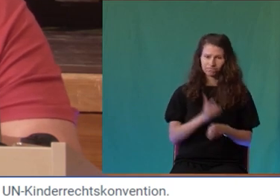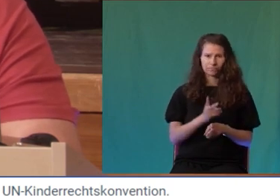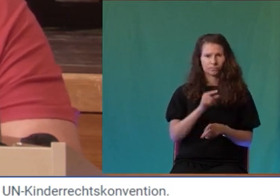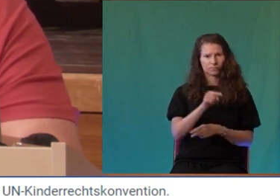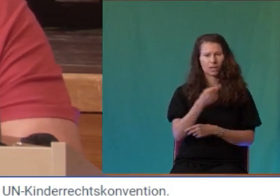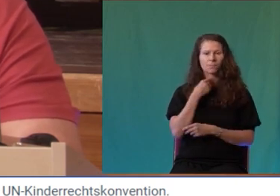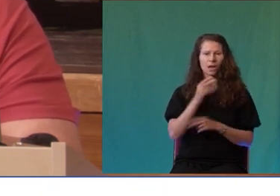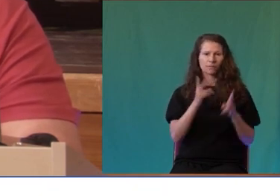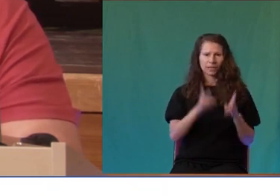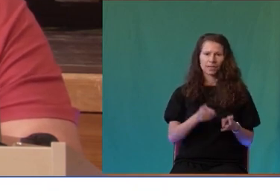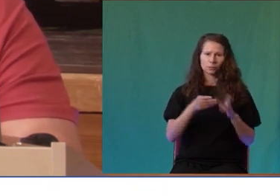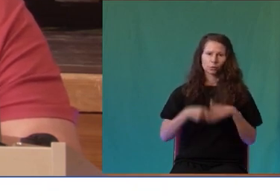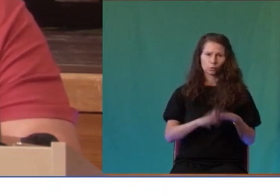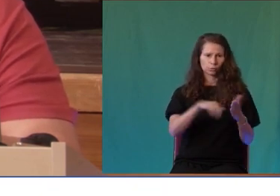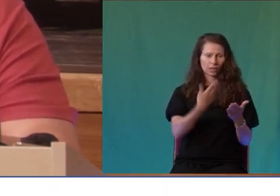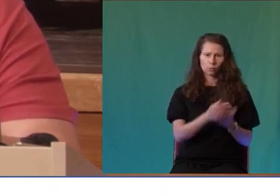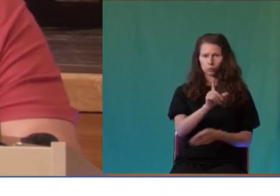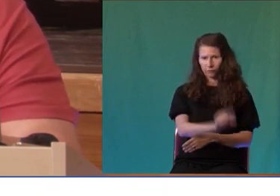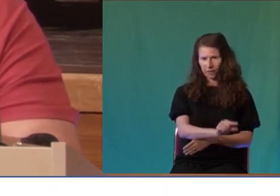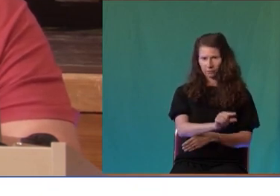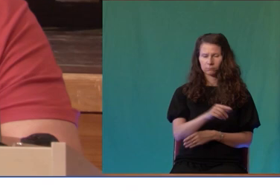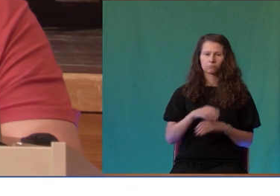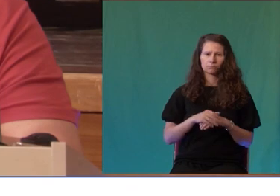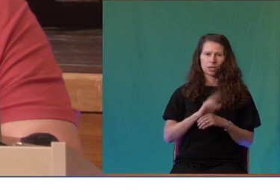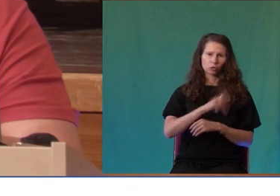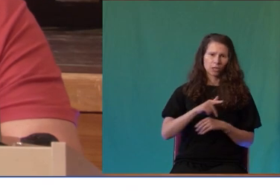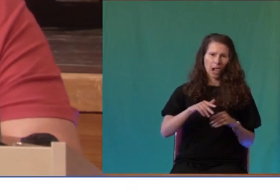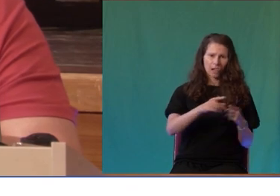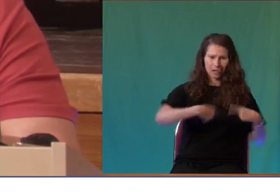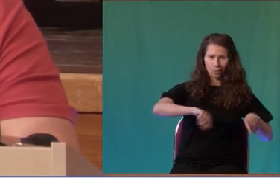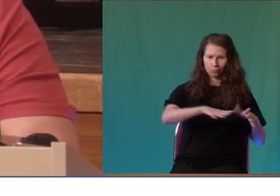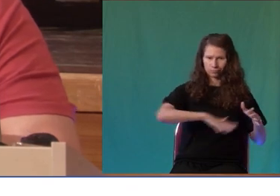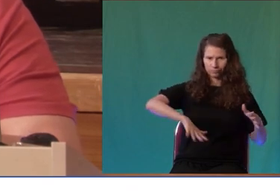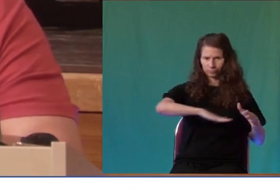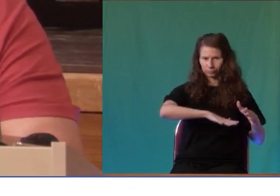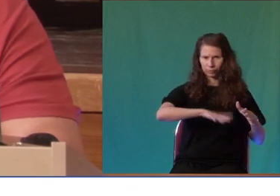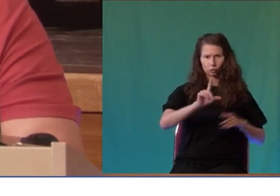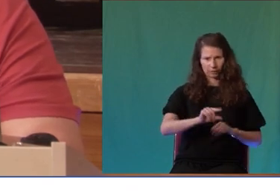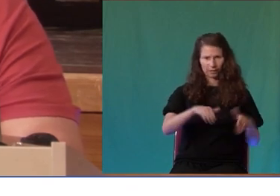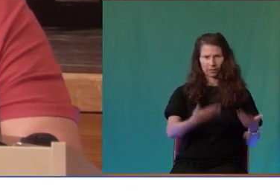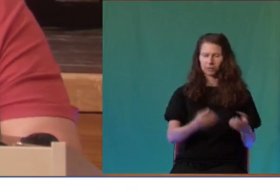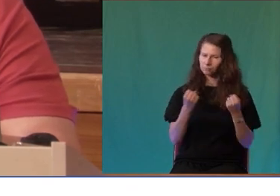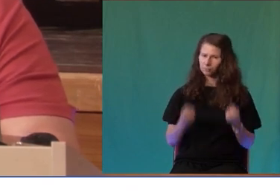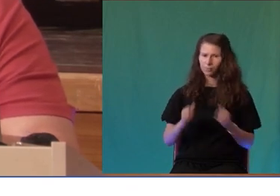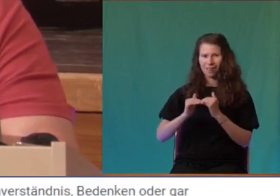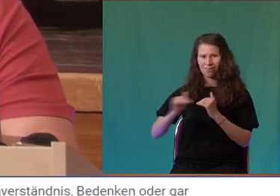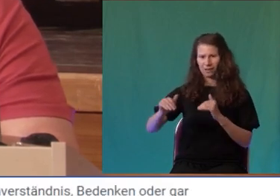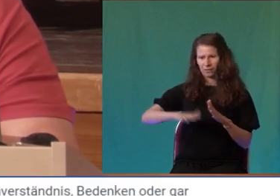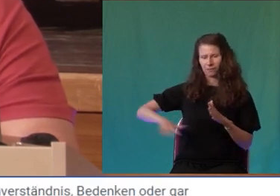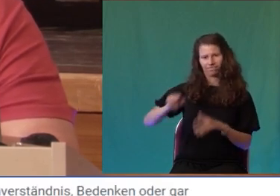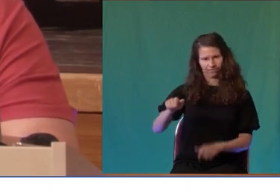wenig bedarfsgerechte Unterstützungsangebote für Eltern mit Behinderungen im Sozialraum und das betrifft insbesondere den ländlichen Raum